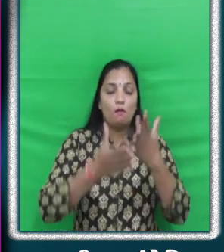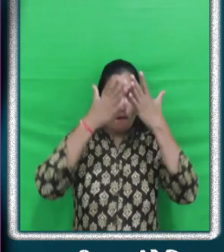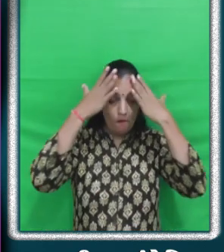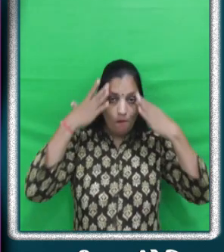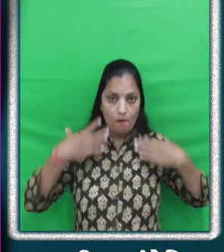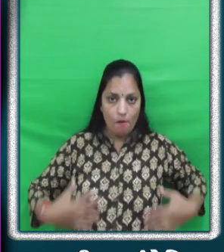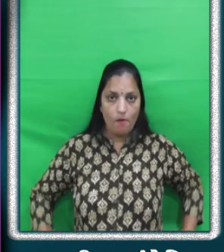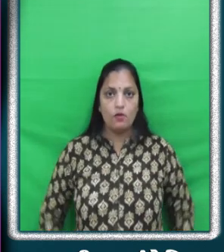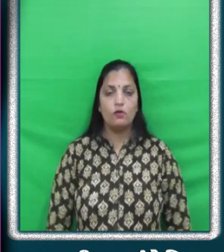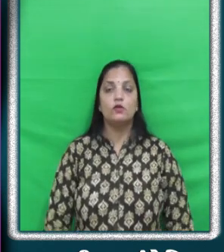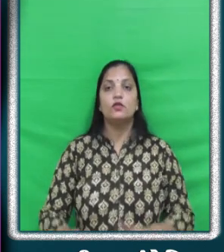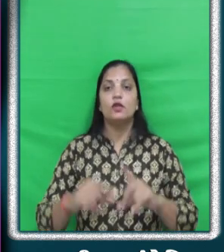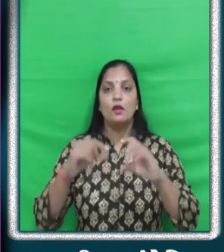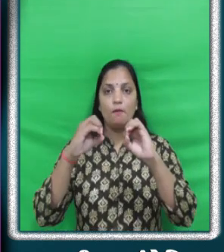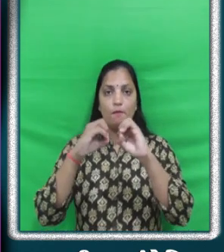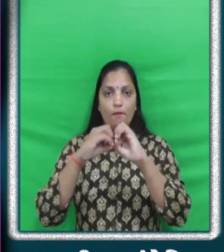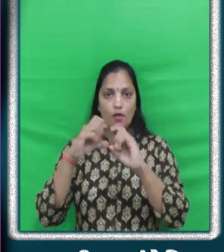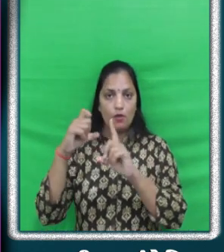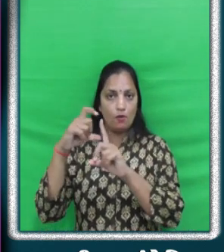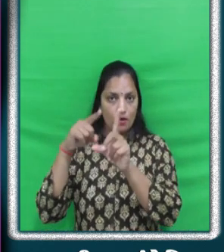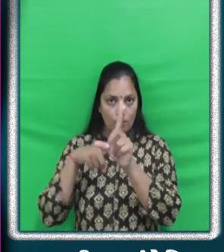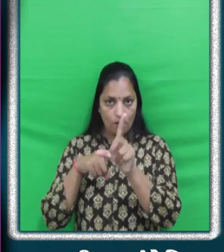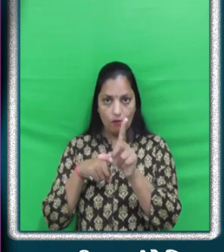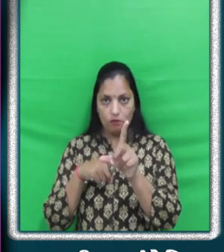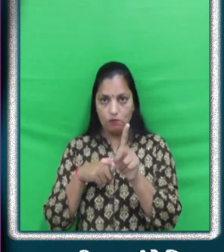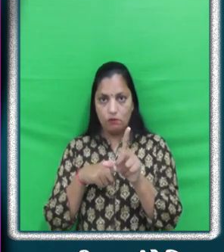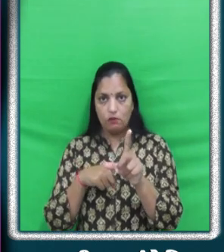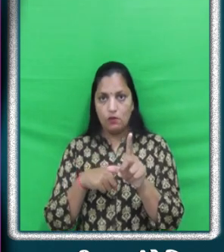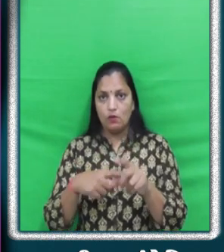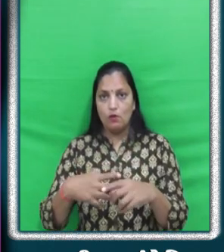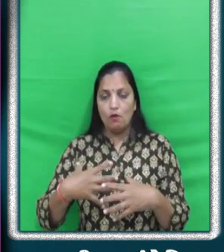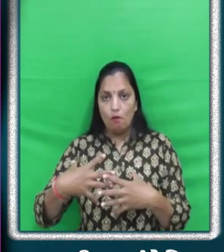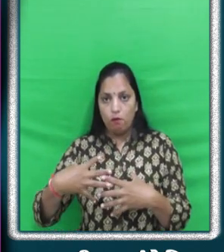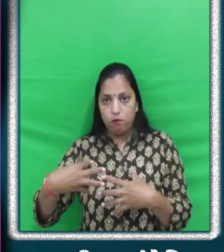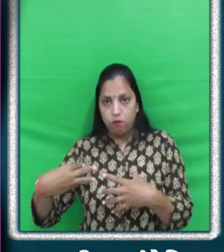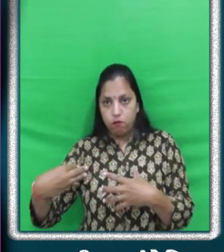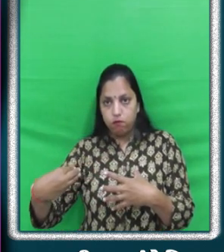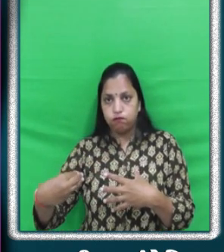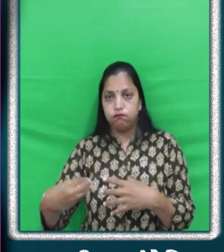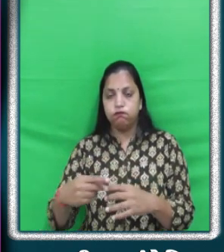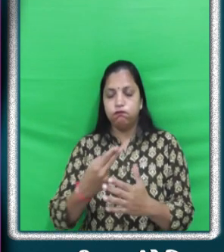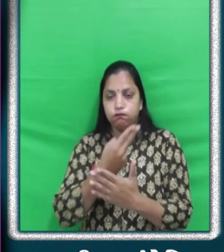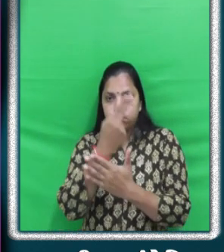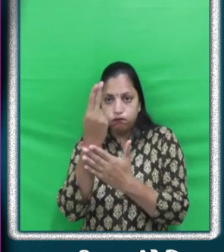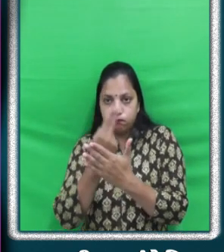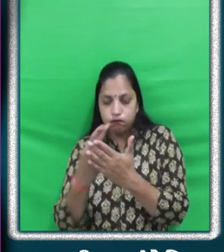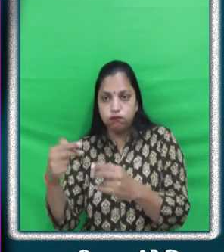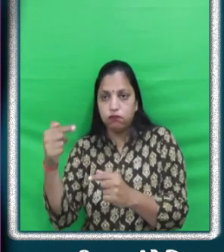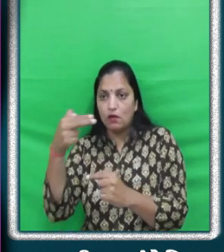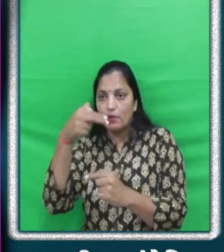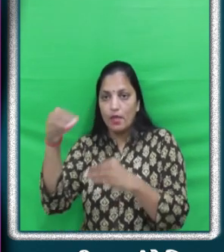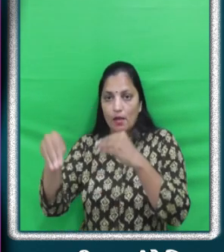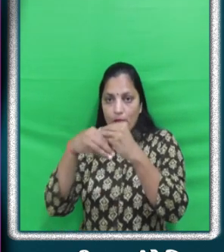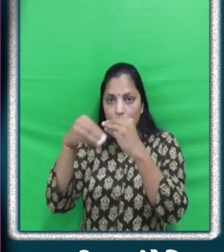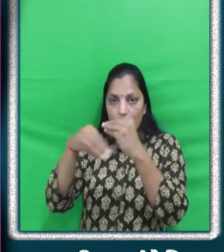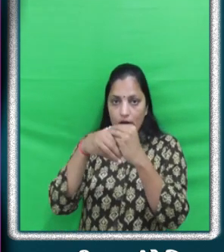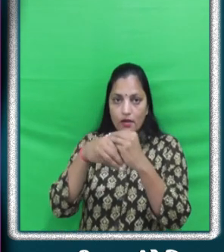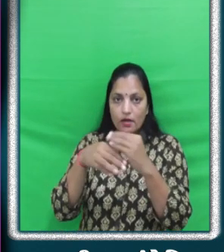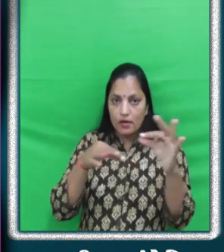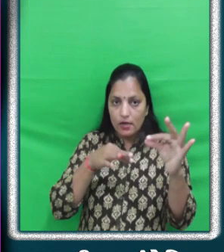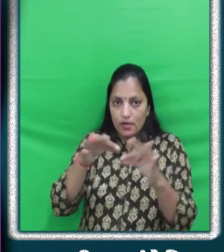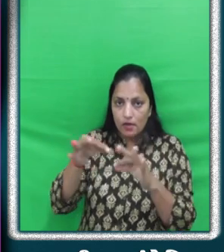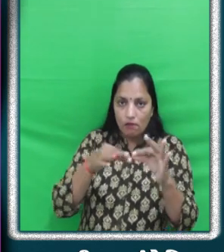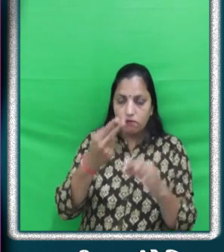નામ નિર્દેશનવાળી આકૃતિ દોરો અને સવિસ્તાર સમજાવો. આ તમારા બે ક્વેશ્ચન છે, તમે લખી